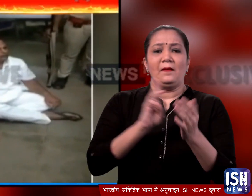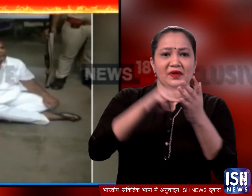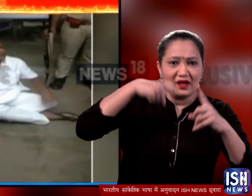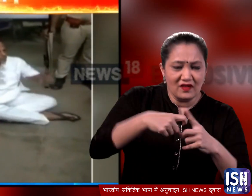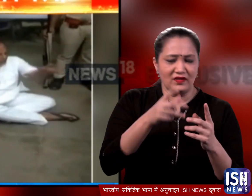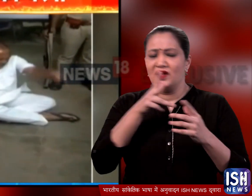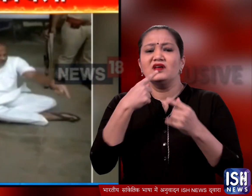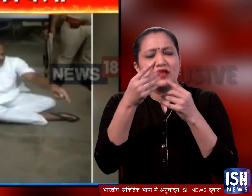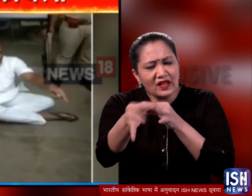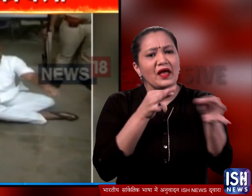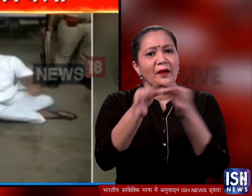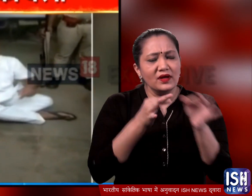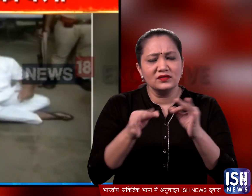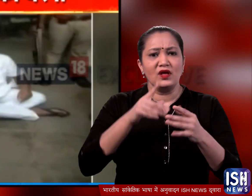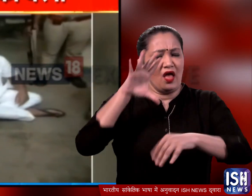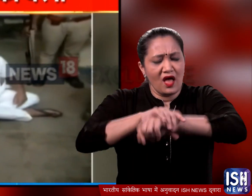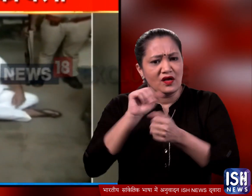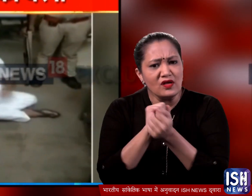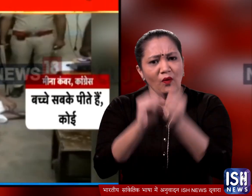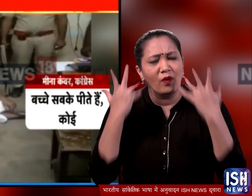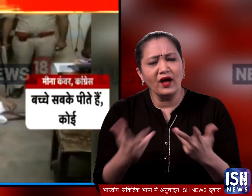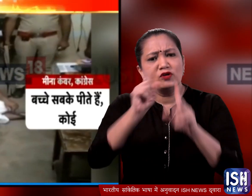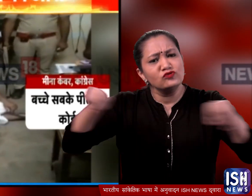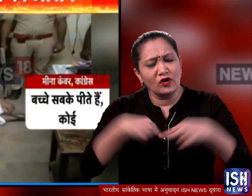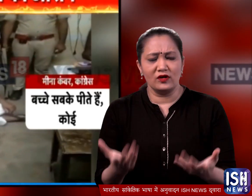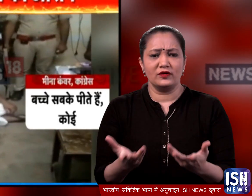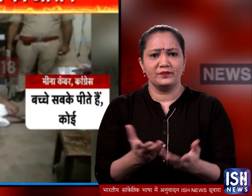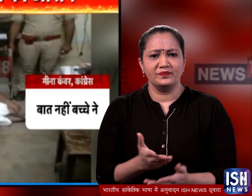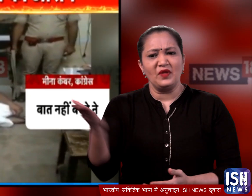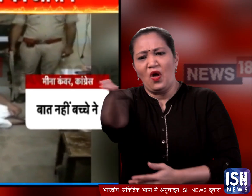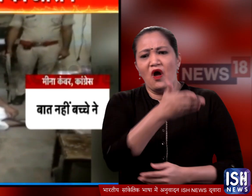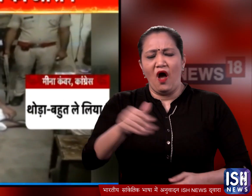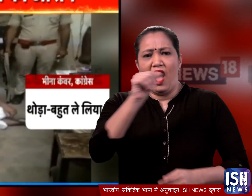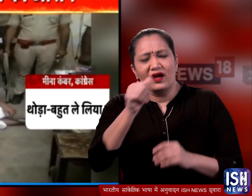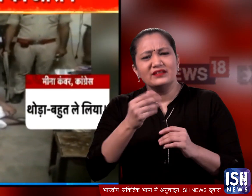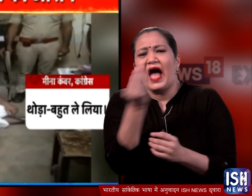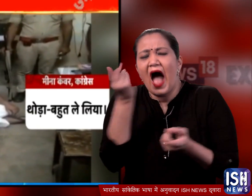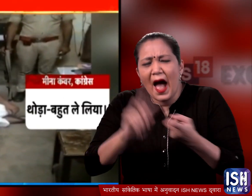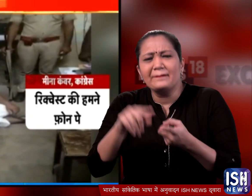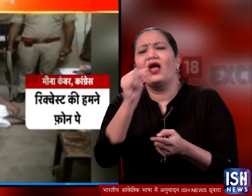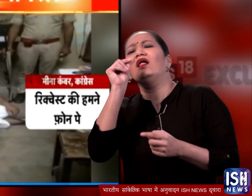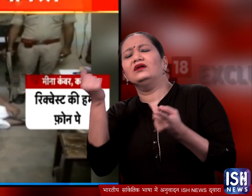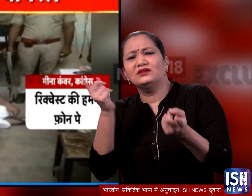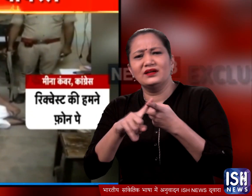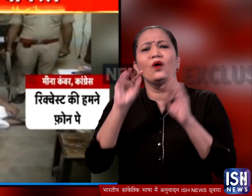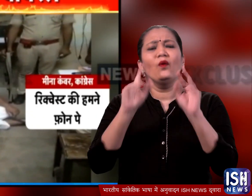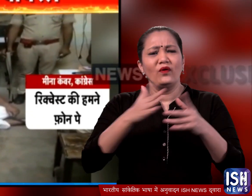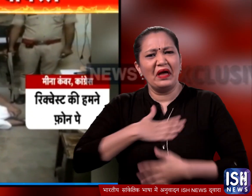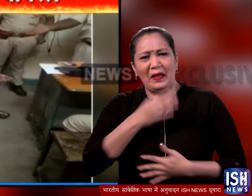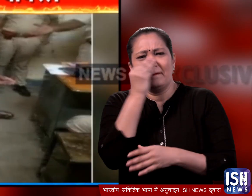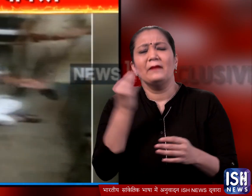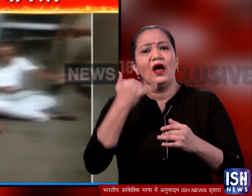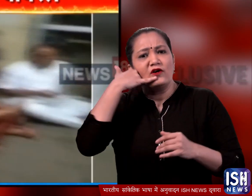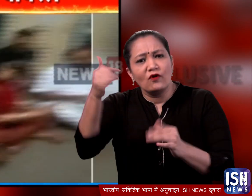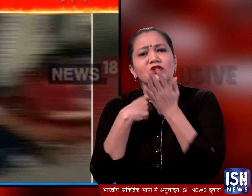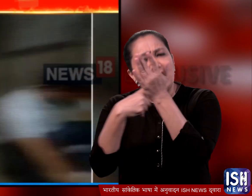मना करने के बावजूद भतीजे के पकड़े जाने से नाराज दिखीं। बच्चे सबके पीते हैं, कोई बात नहीं, बच्चे ने थोड़ा बहुत ले लिया, रिक्वेस्ट करी हमने फोन पे।